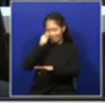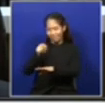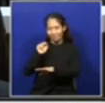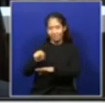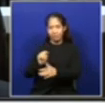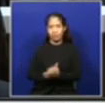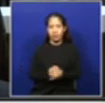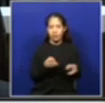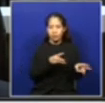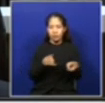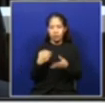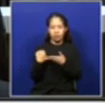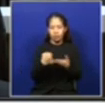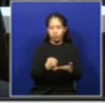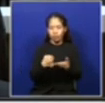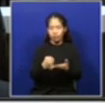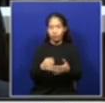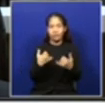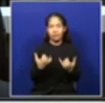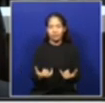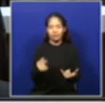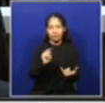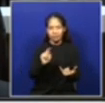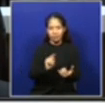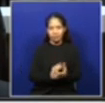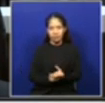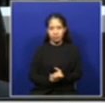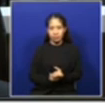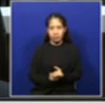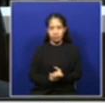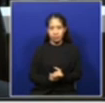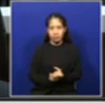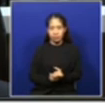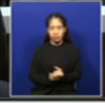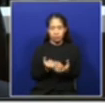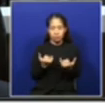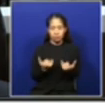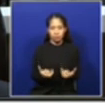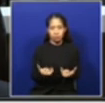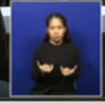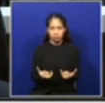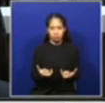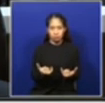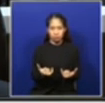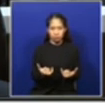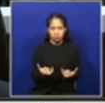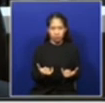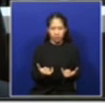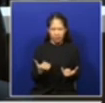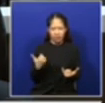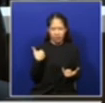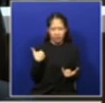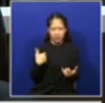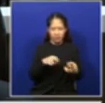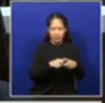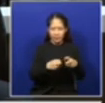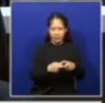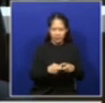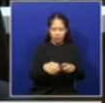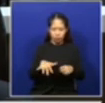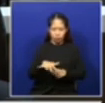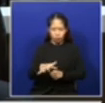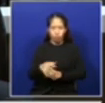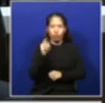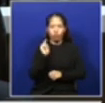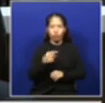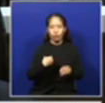าตรการให้ความช่วยเหลือดังกล่าวนั้นบนสถานการณ์ที่ไม่ปกติจะต้องเป็นมาตรการที่ผ่อนปลน